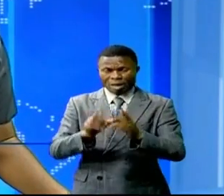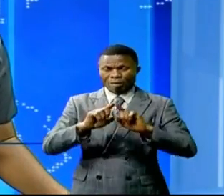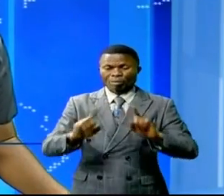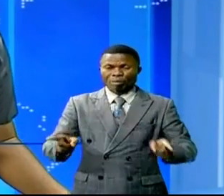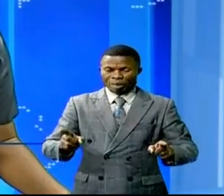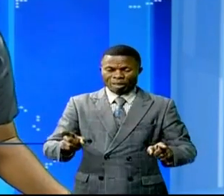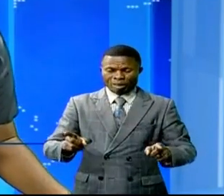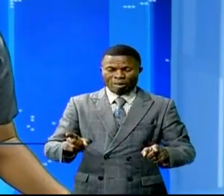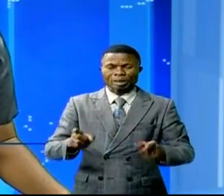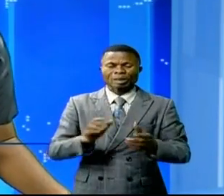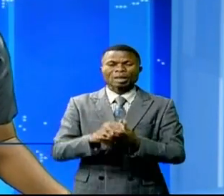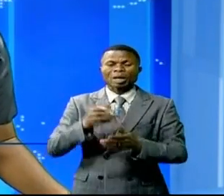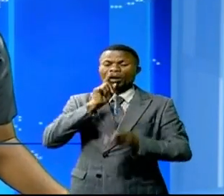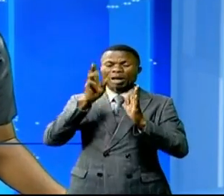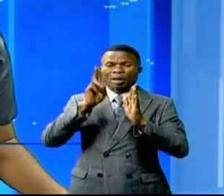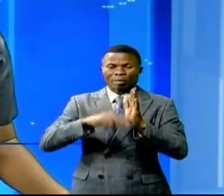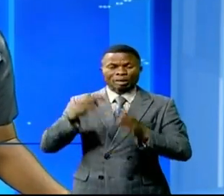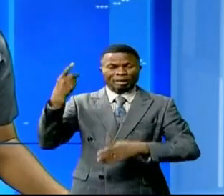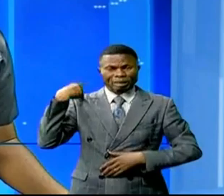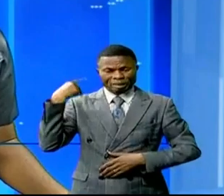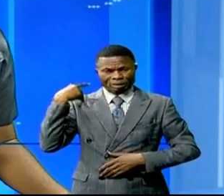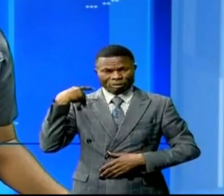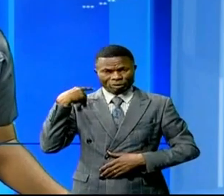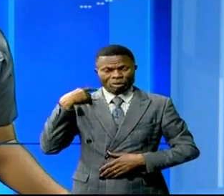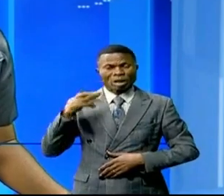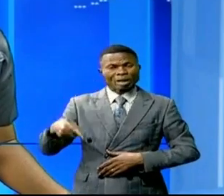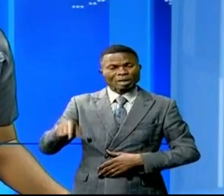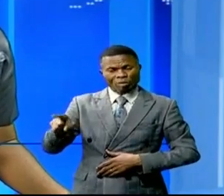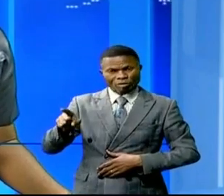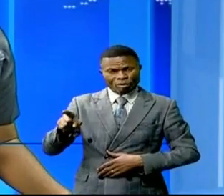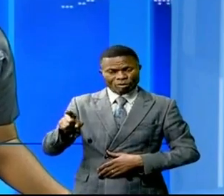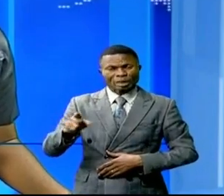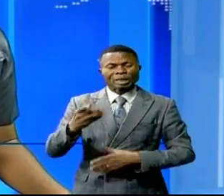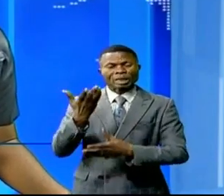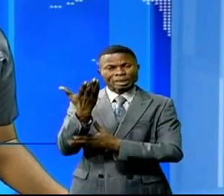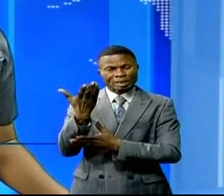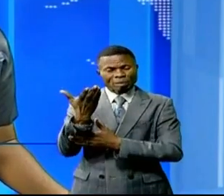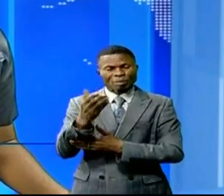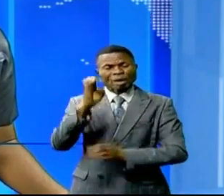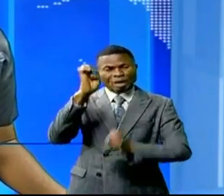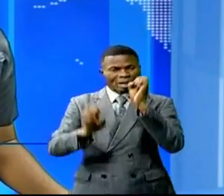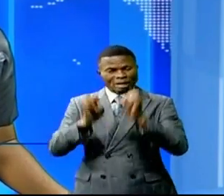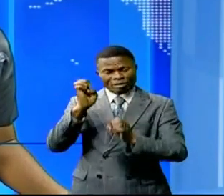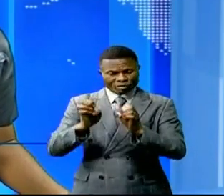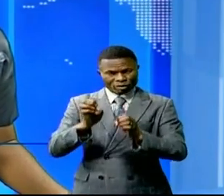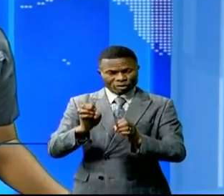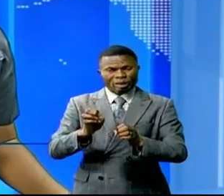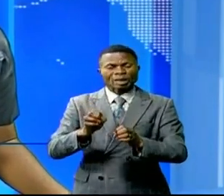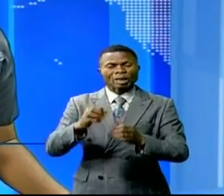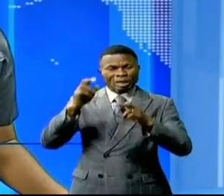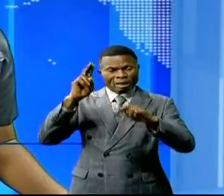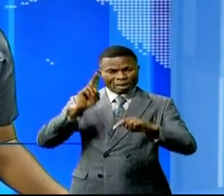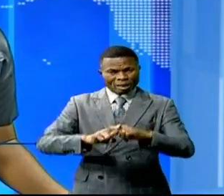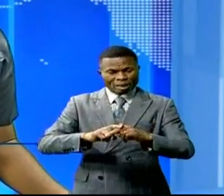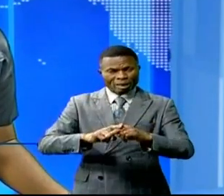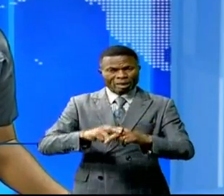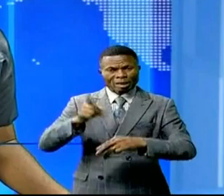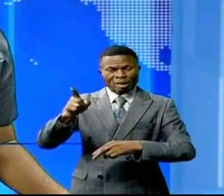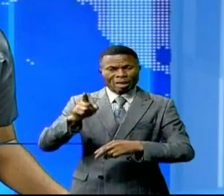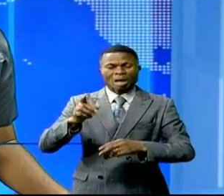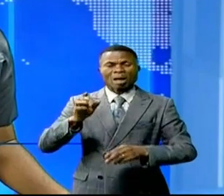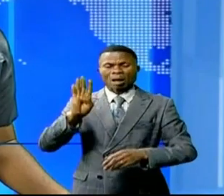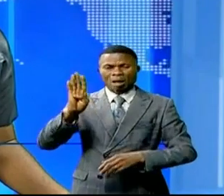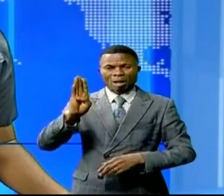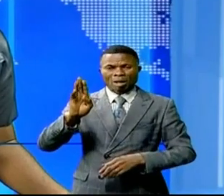le terrain, le parlementaire issu de cette province pense quand même l'évaluer. Il séjourne depuis le mardi dernier à Bounia